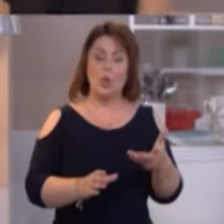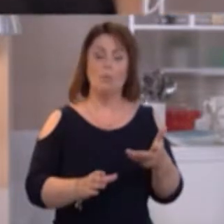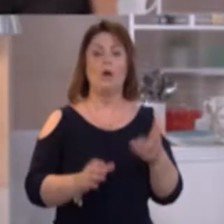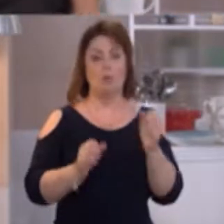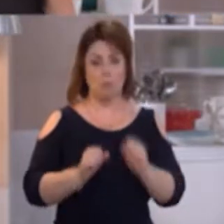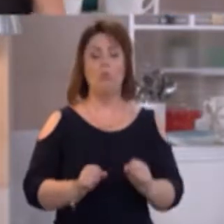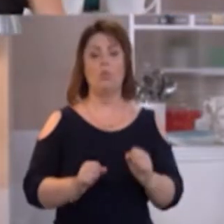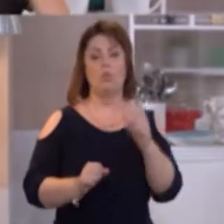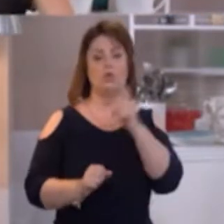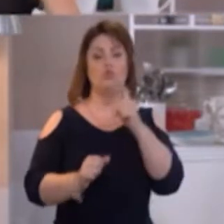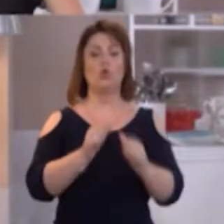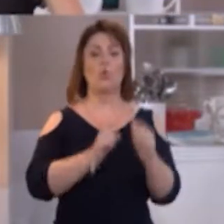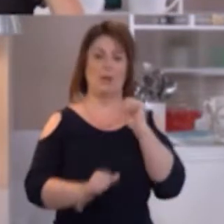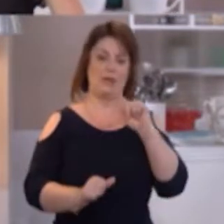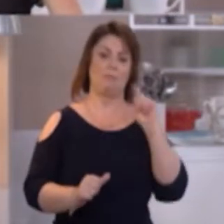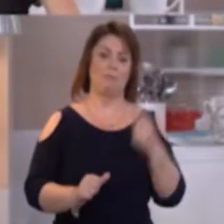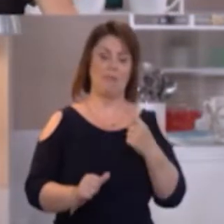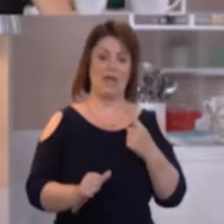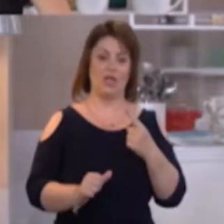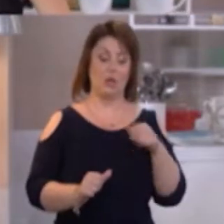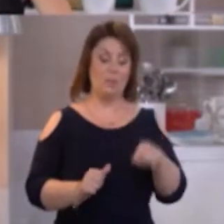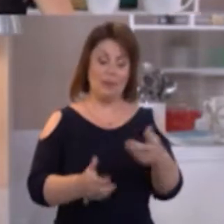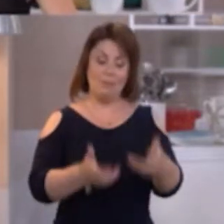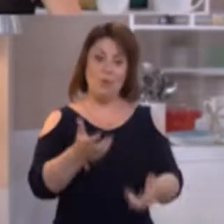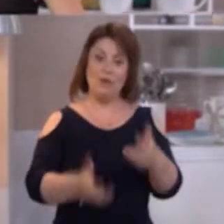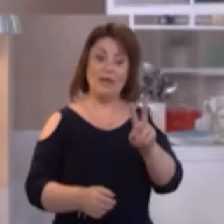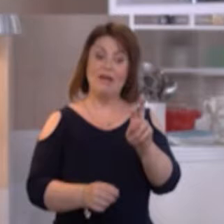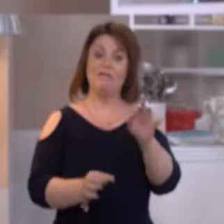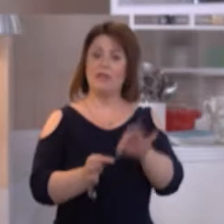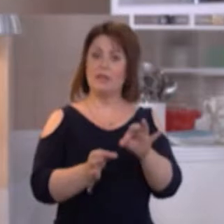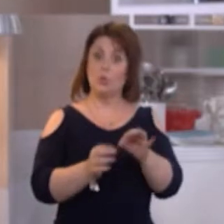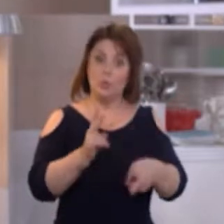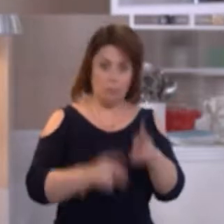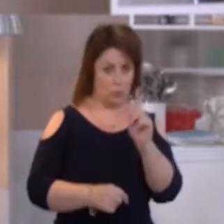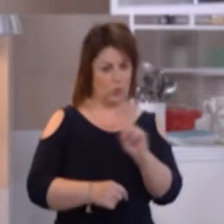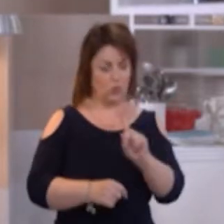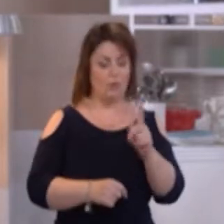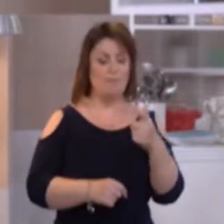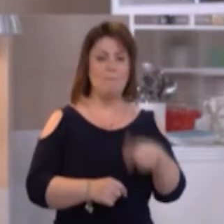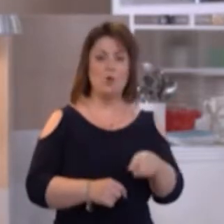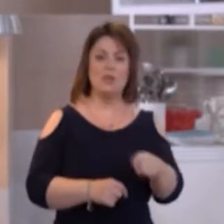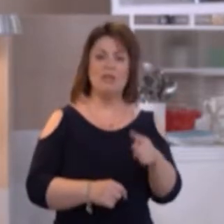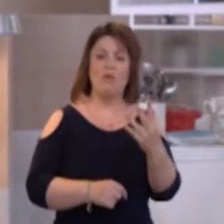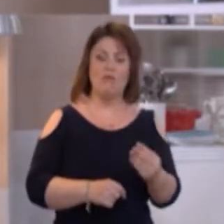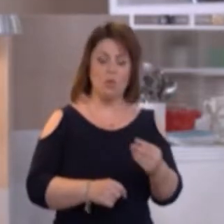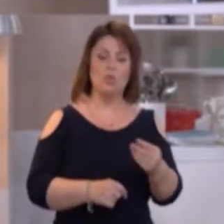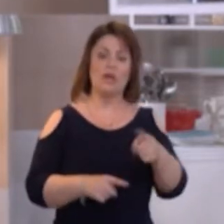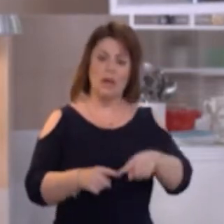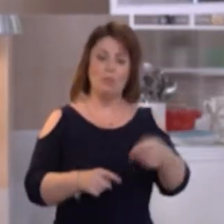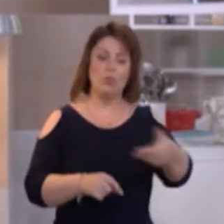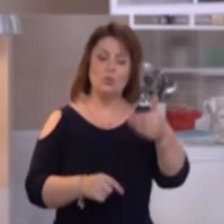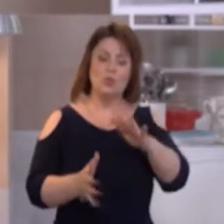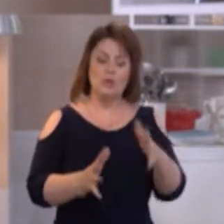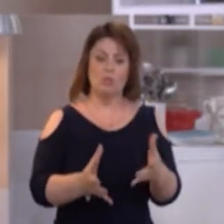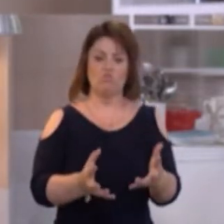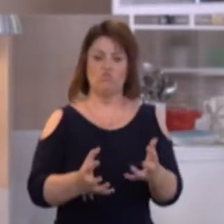perché farle bollire per 20 minuti, non di più, altrimenti la frutta si, anche lo zucchero stesso si